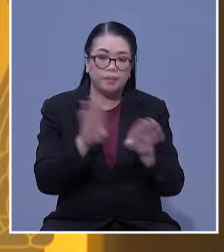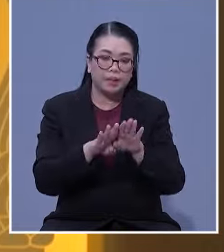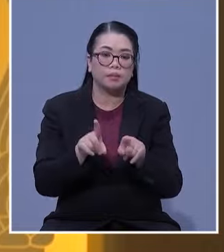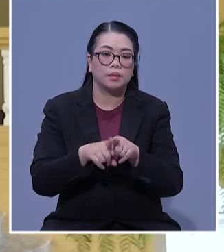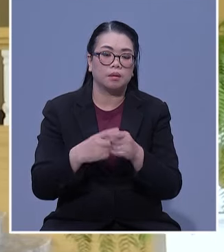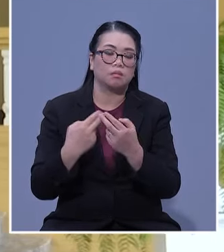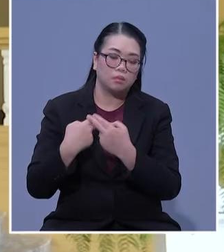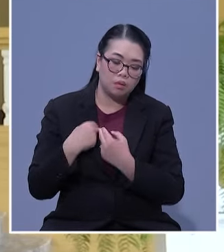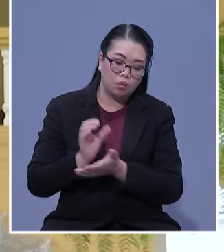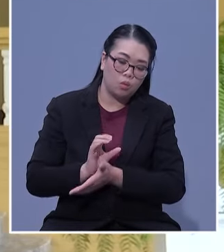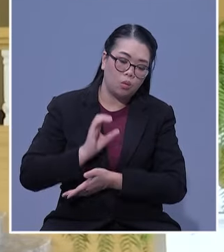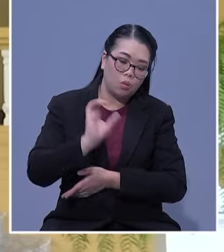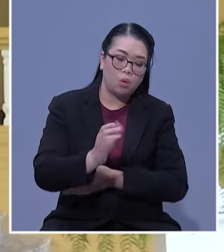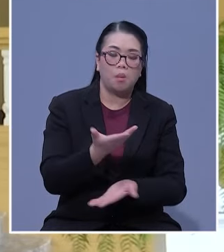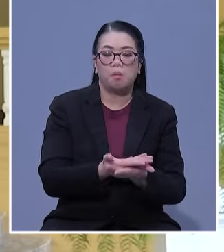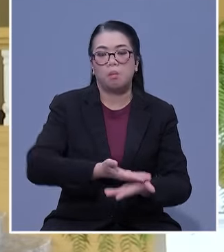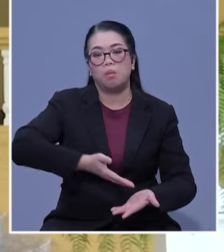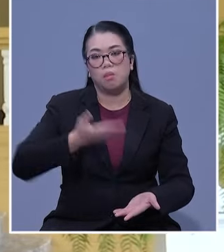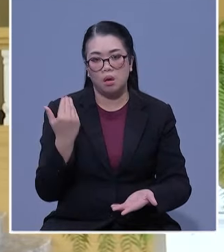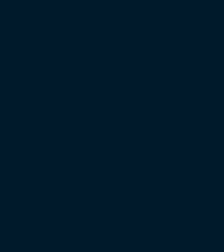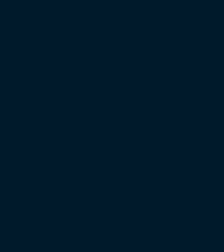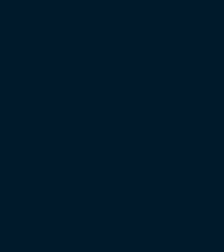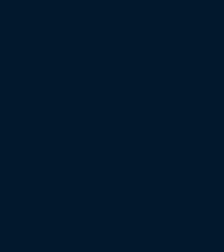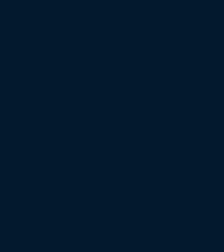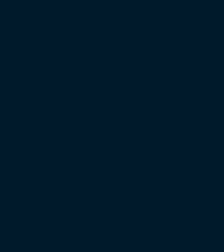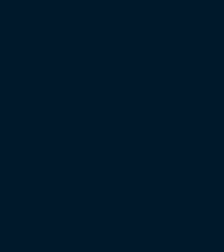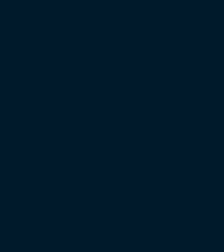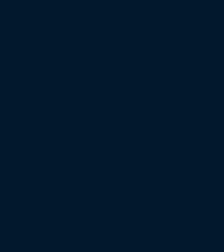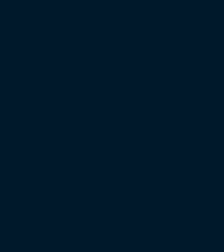แบกรับต้นทุนที่เพิ่มมากขึ้นด้วยนะคะอืม